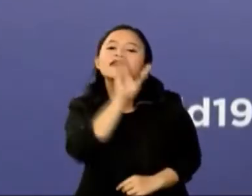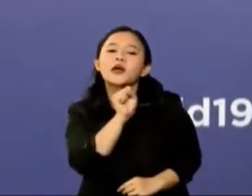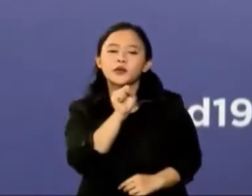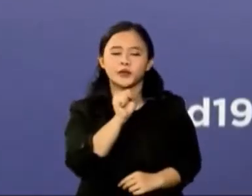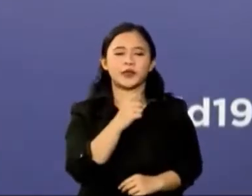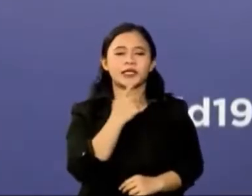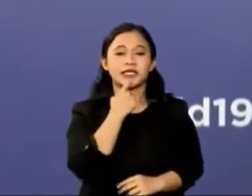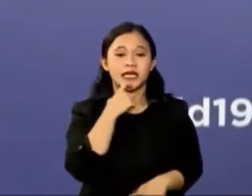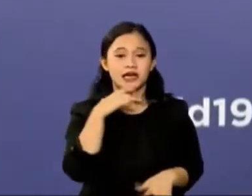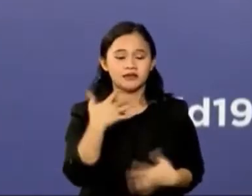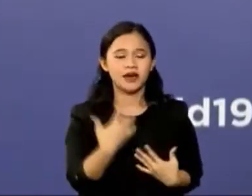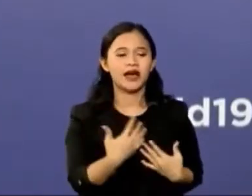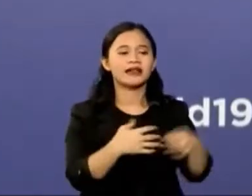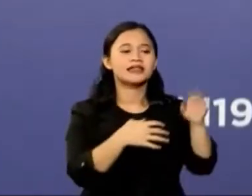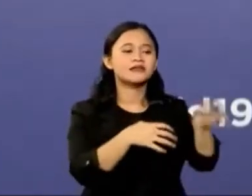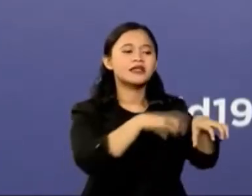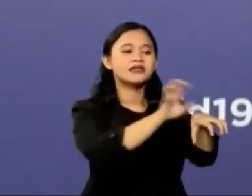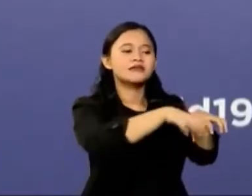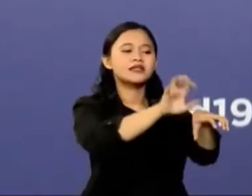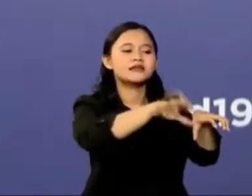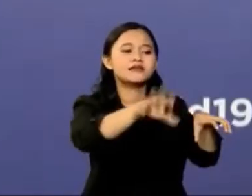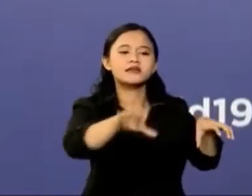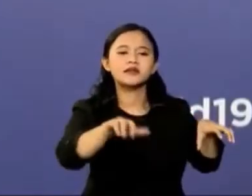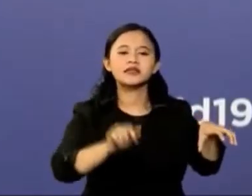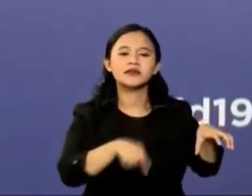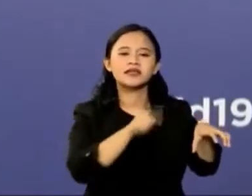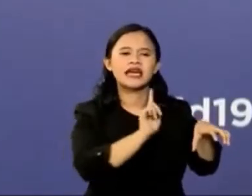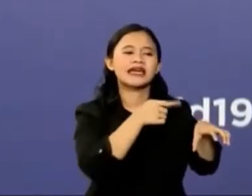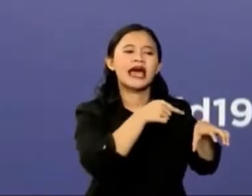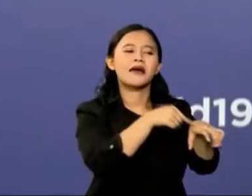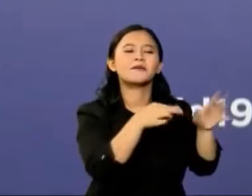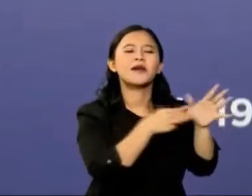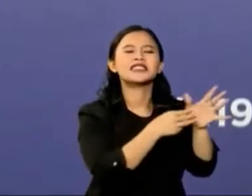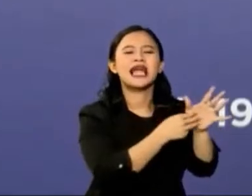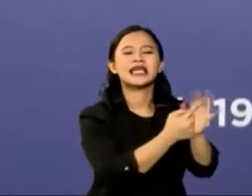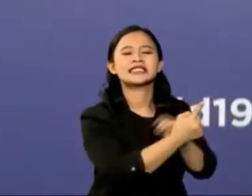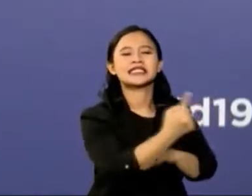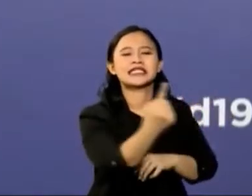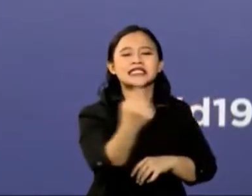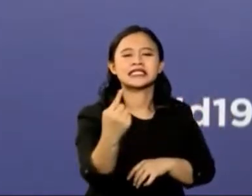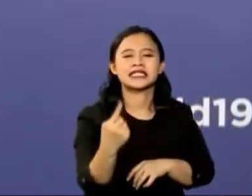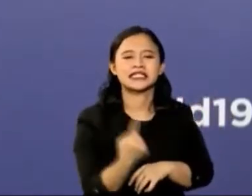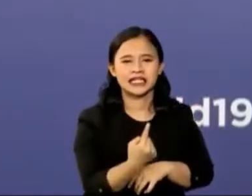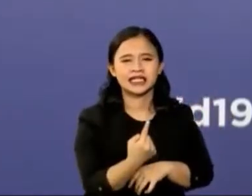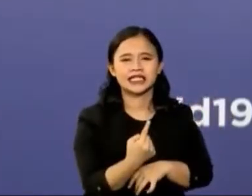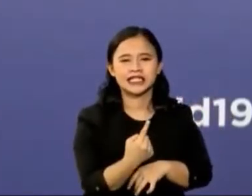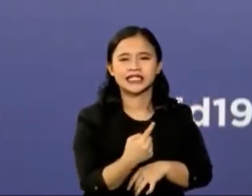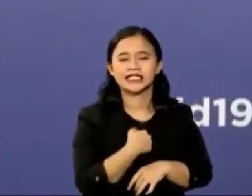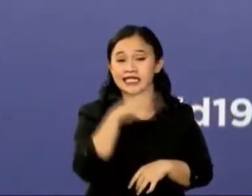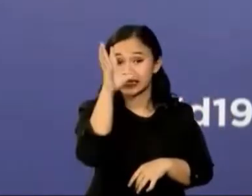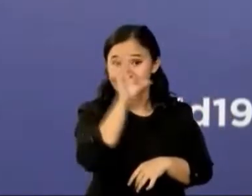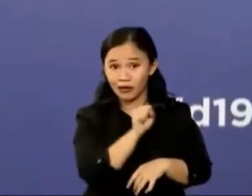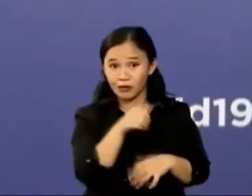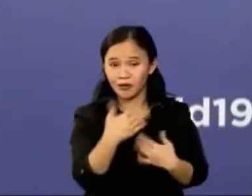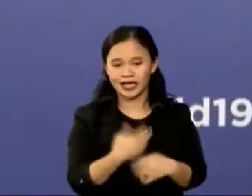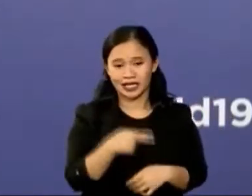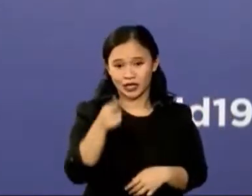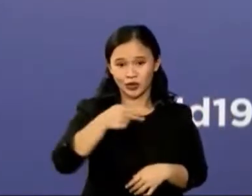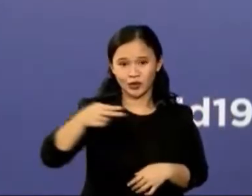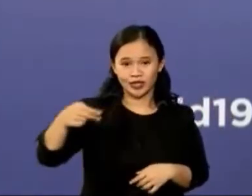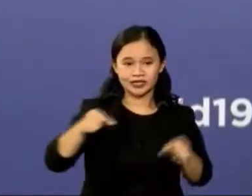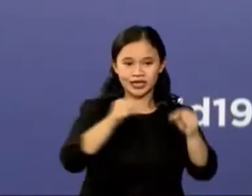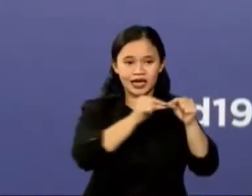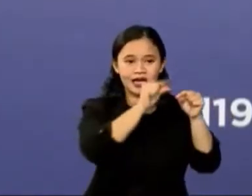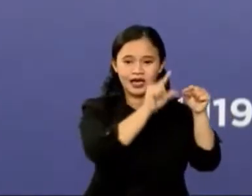tentunya memiliki ancaman epidemiologi yang berbeda. Kita tahu bahwa negara kita ini adalah